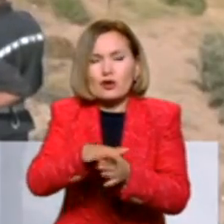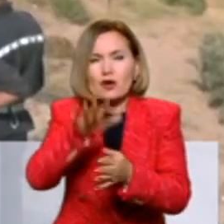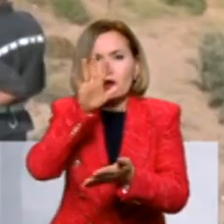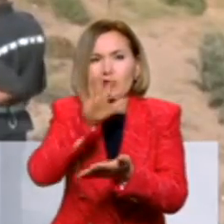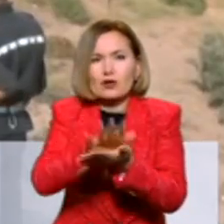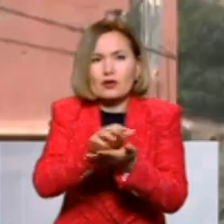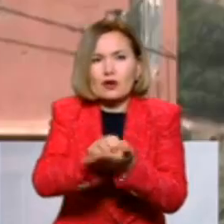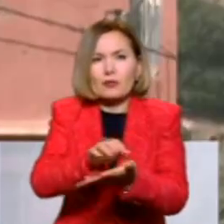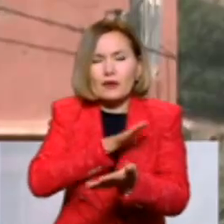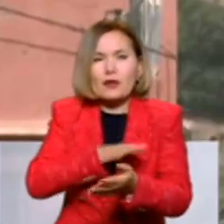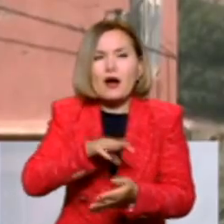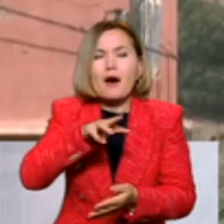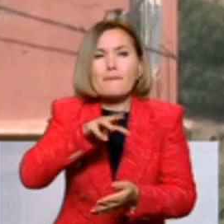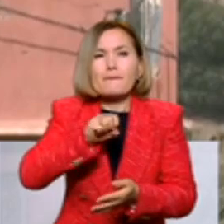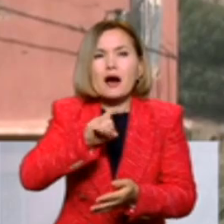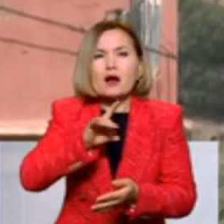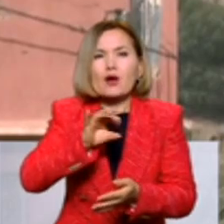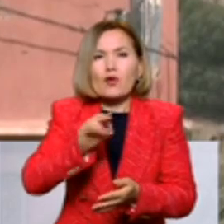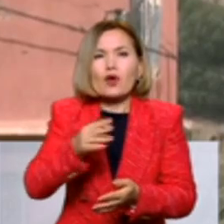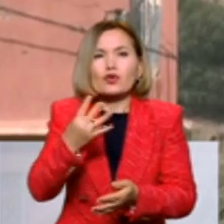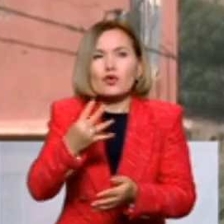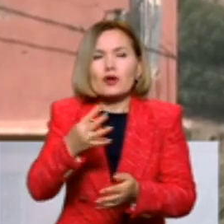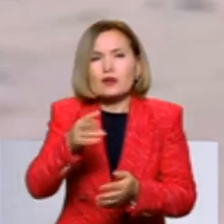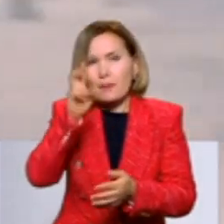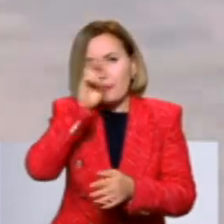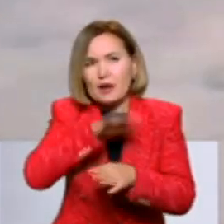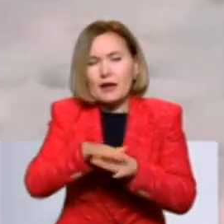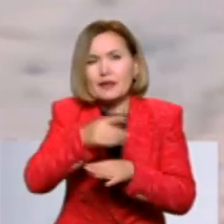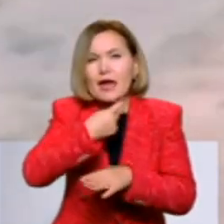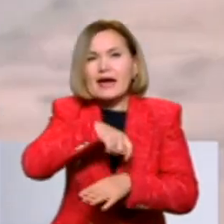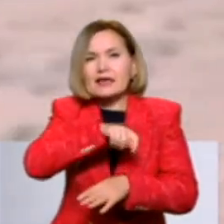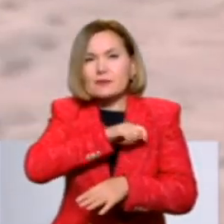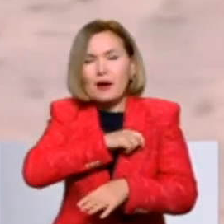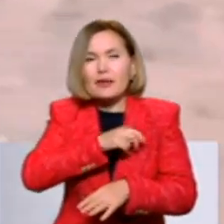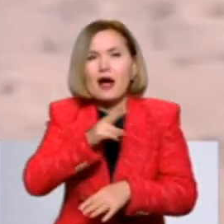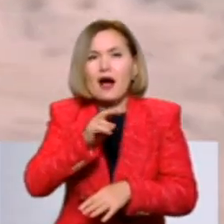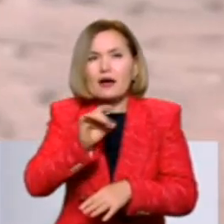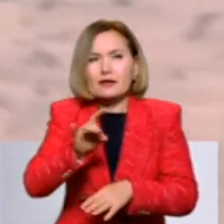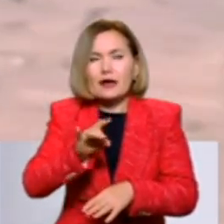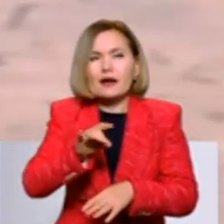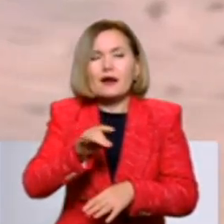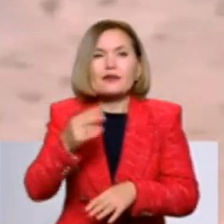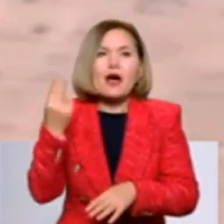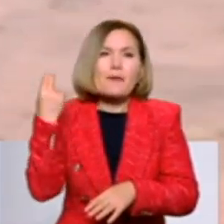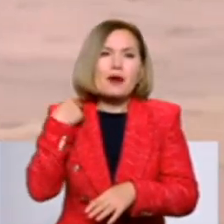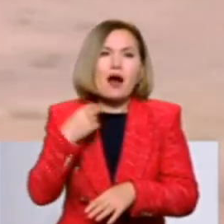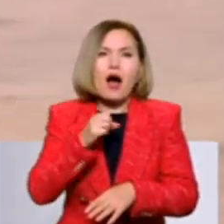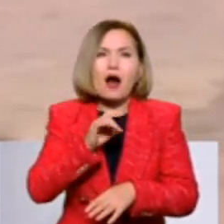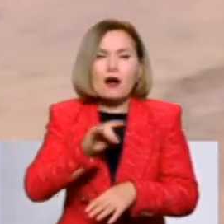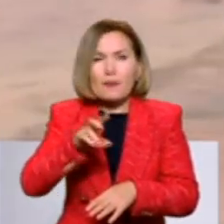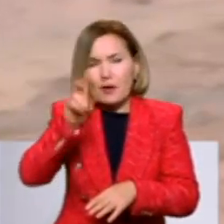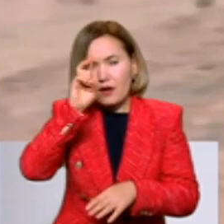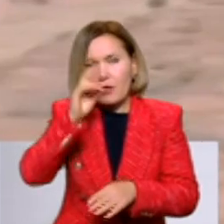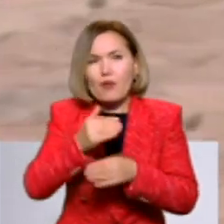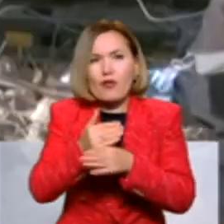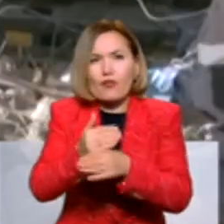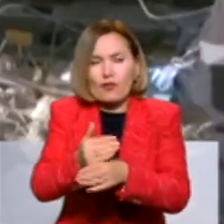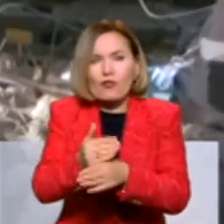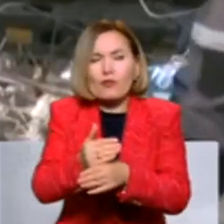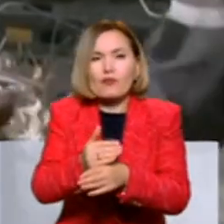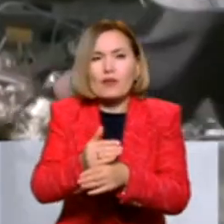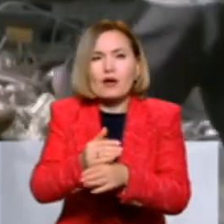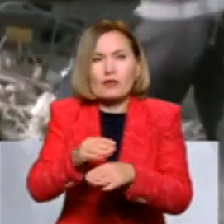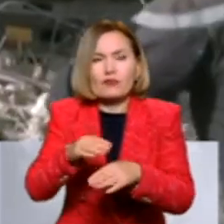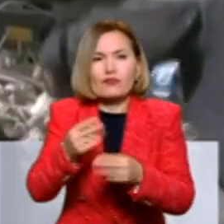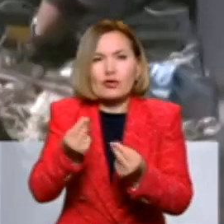жермен жексен болған. Марокко 4 мемлекеттен Испания, Катар, Британия және Араб әмірліктерінен ғана көмек қабылдаған.